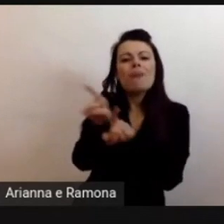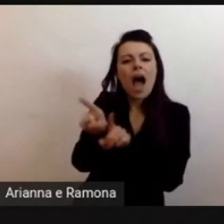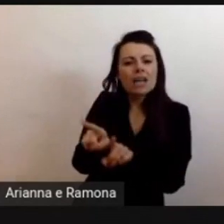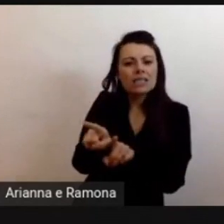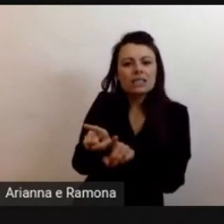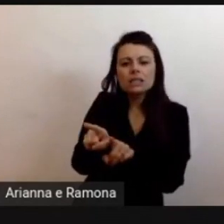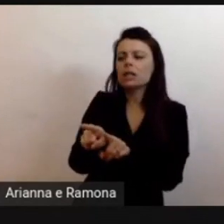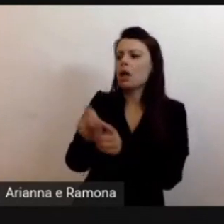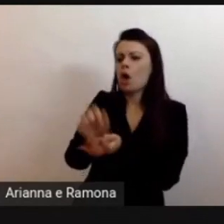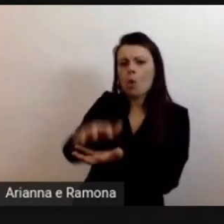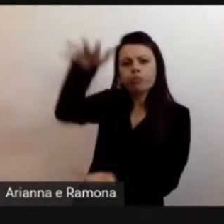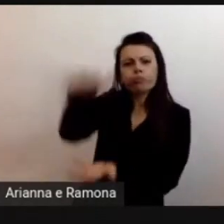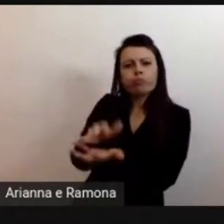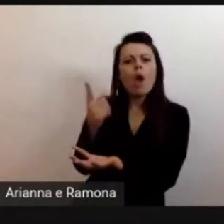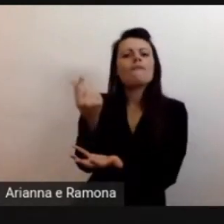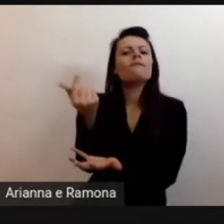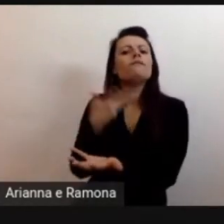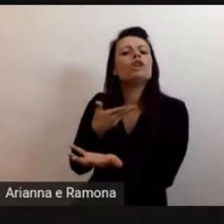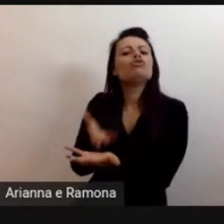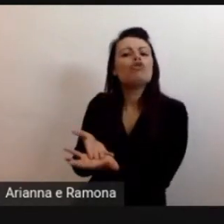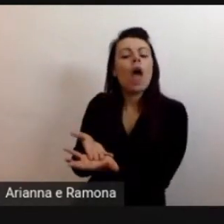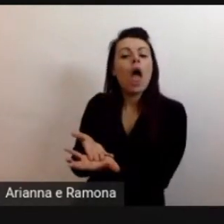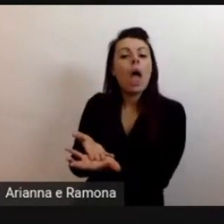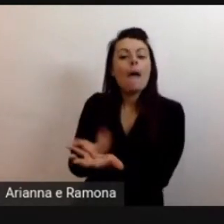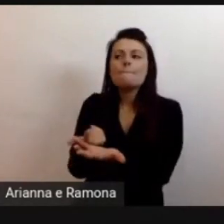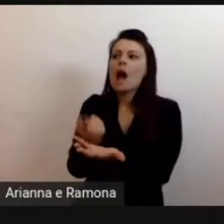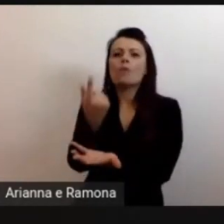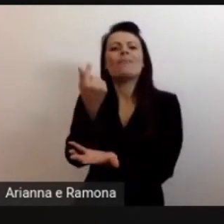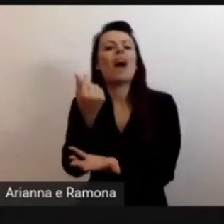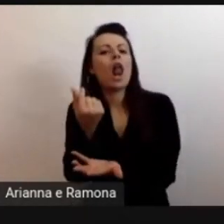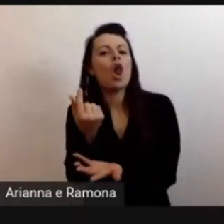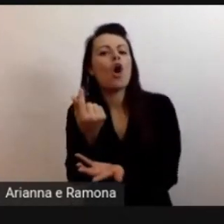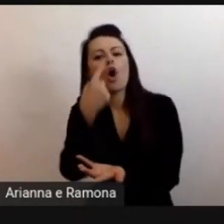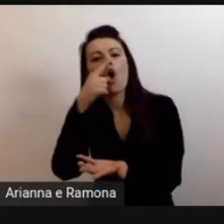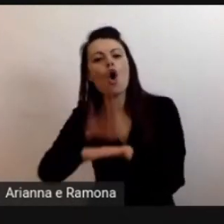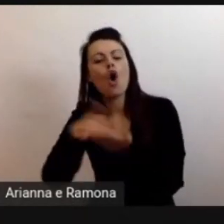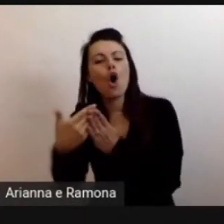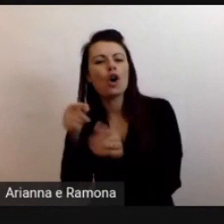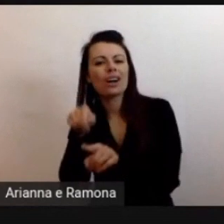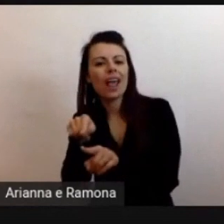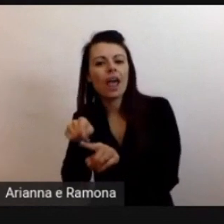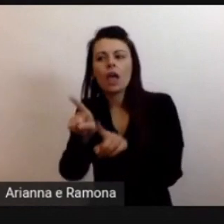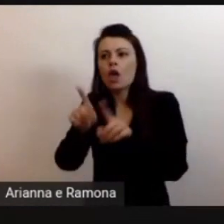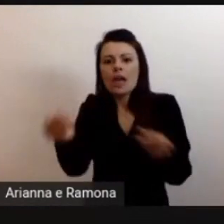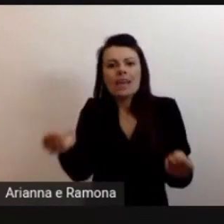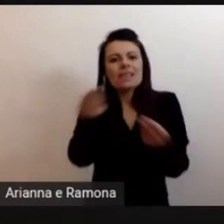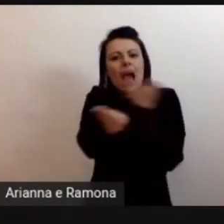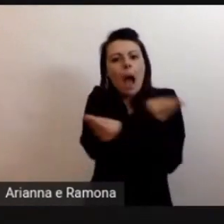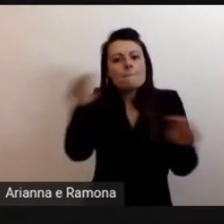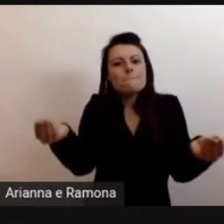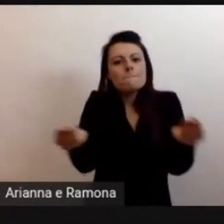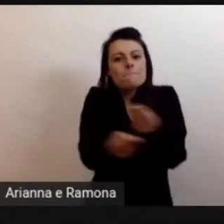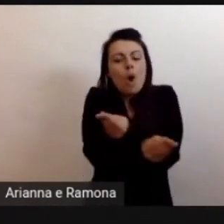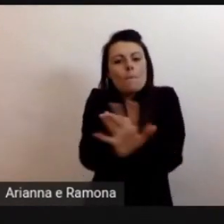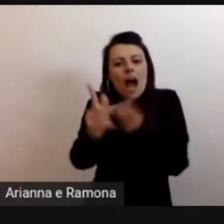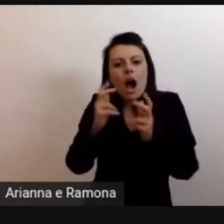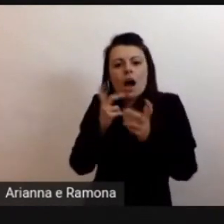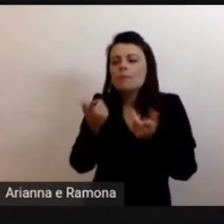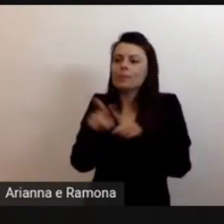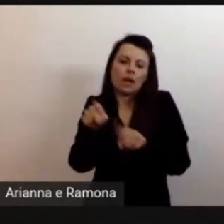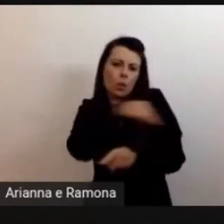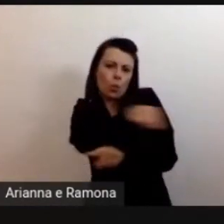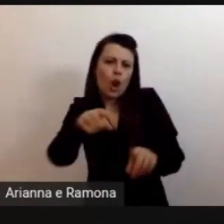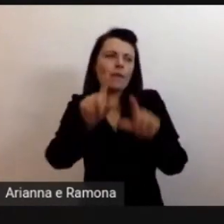equivalente non cambiano non solo non cambiano ma tutto lo sforzo potere cerca le società